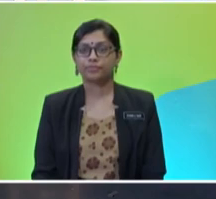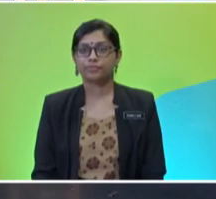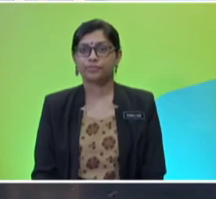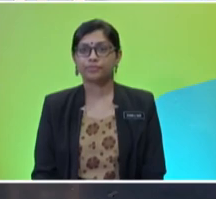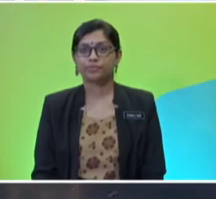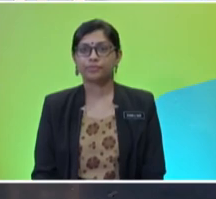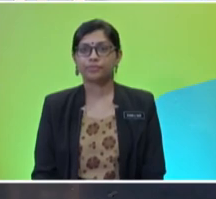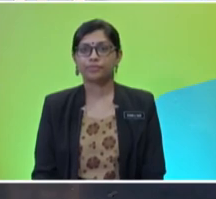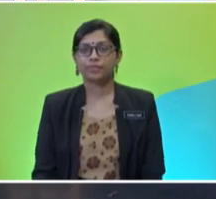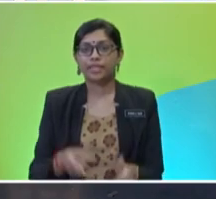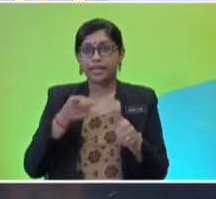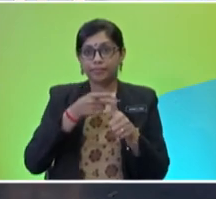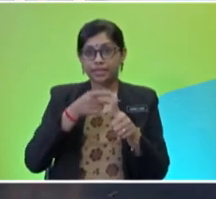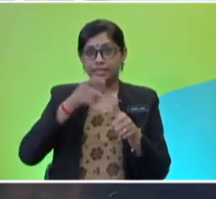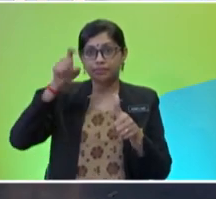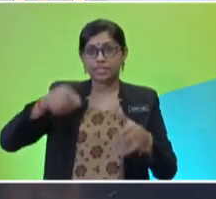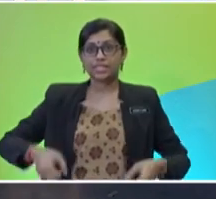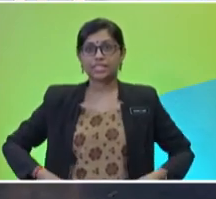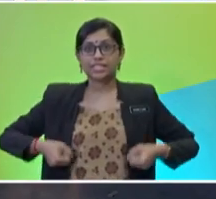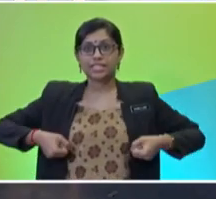murid sekolah lelaki.